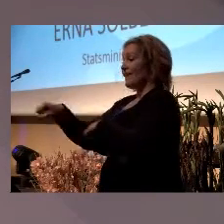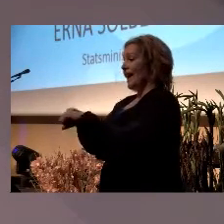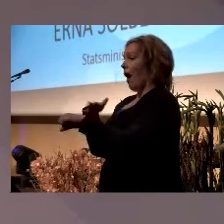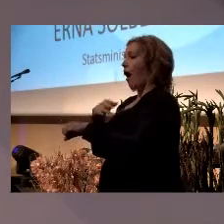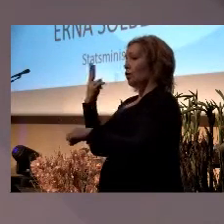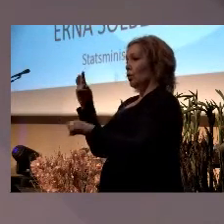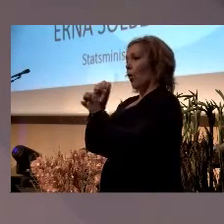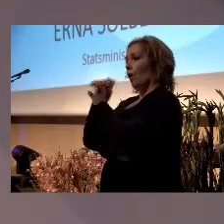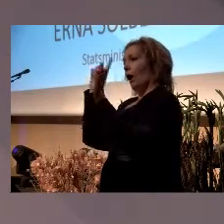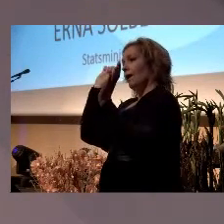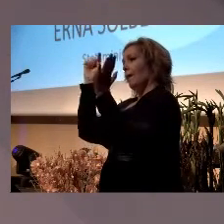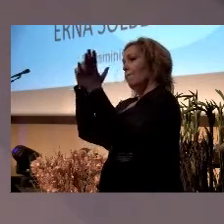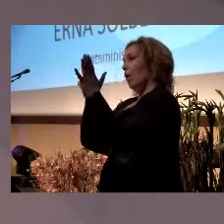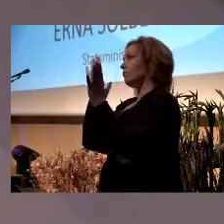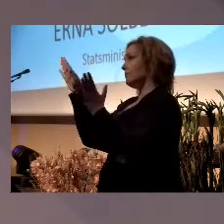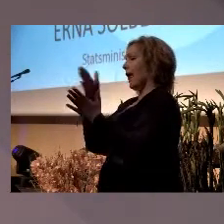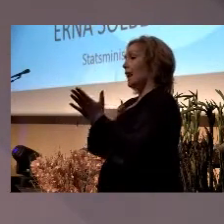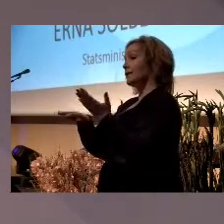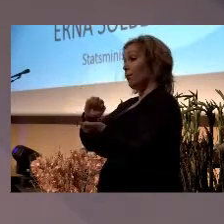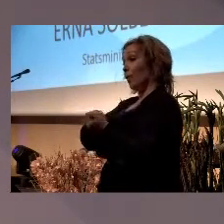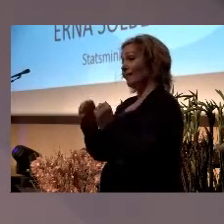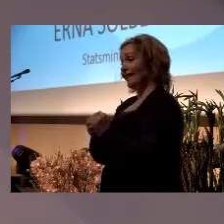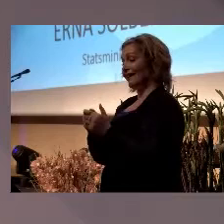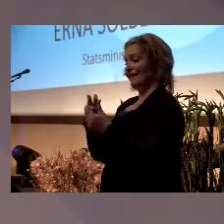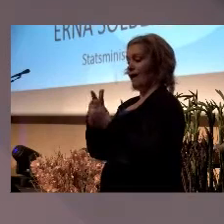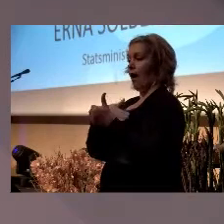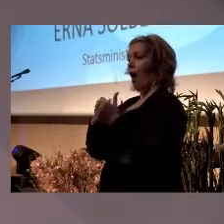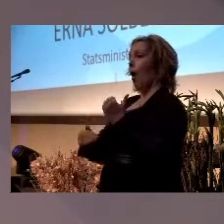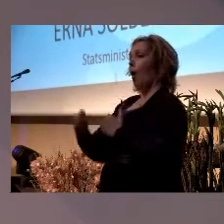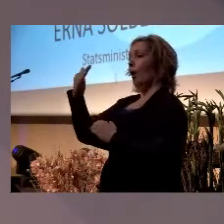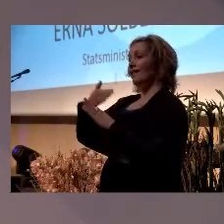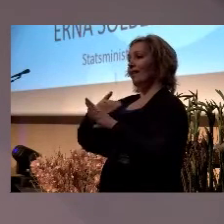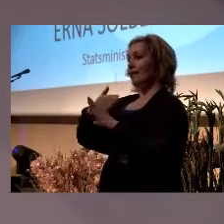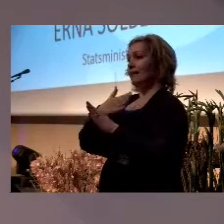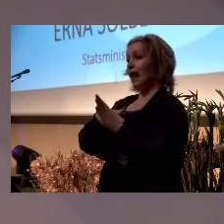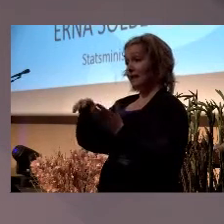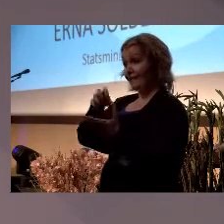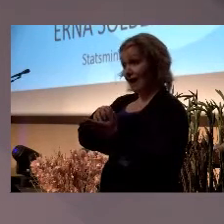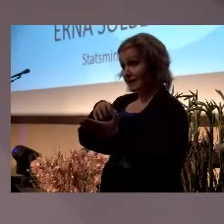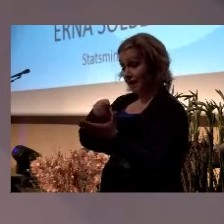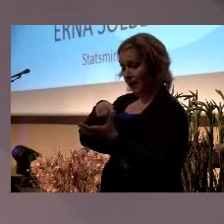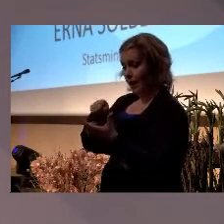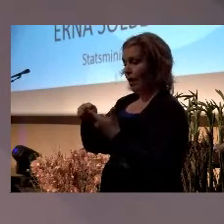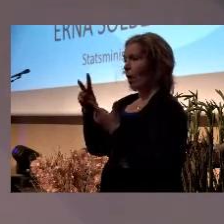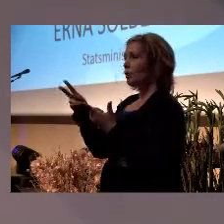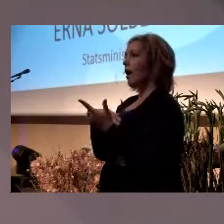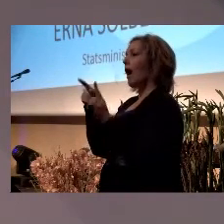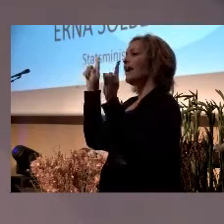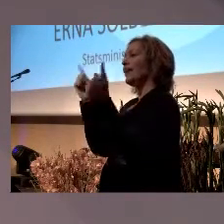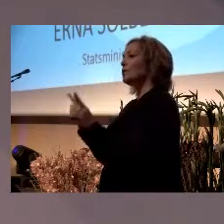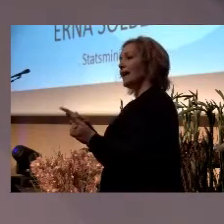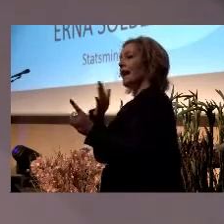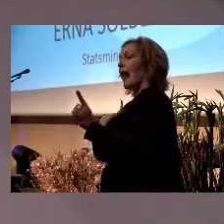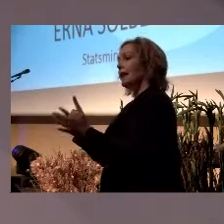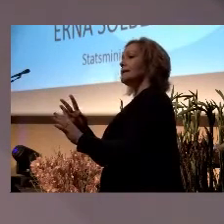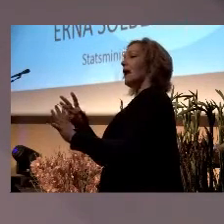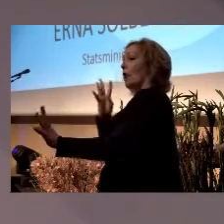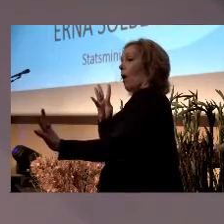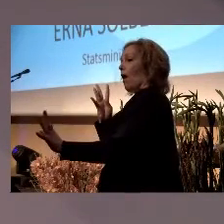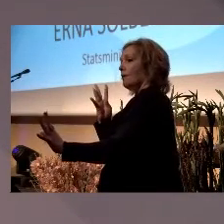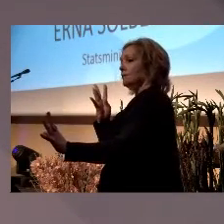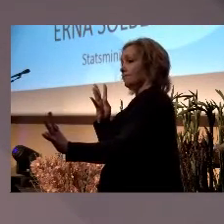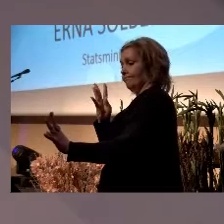har altså to klare mål for sin helsepolitikk. Vi skal ha økt kvalitet i helsevesenet, og vi skal ha reduserte